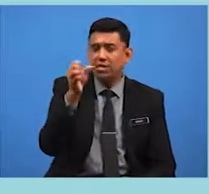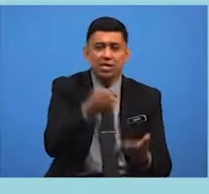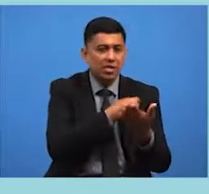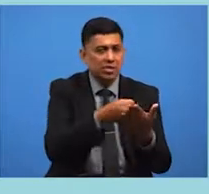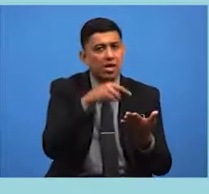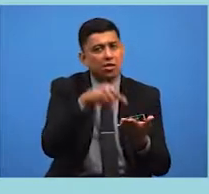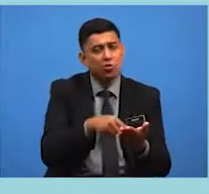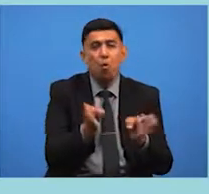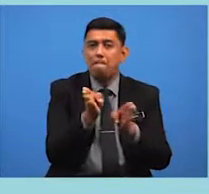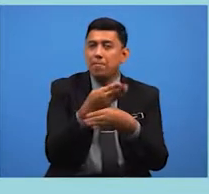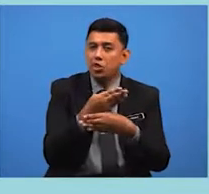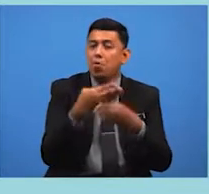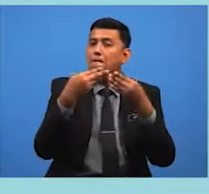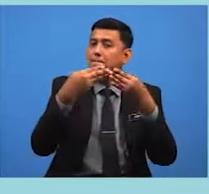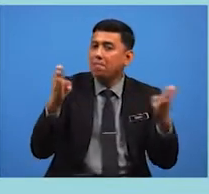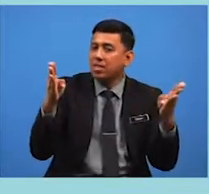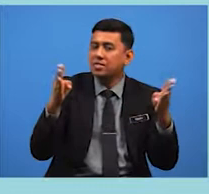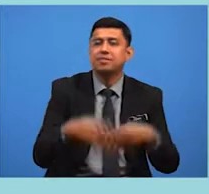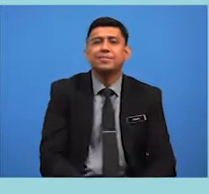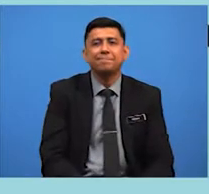ini berbentuk bebas.